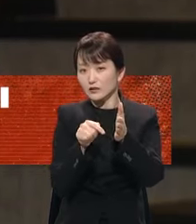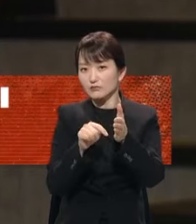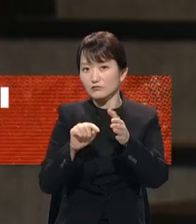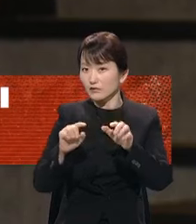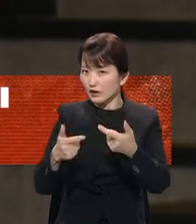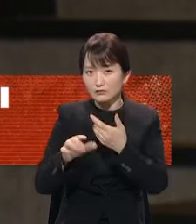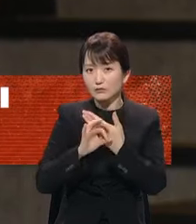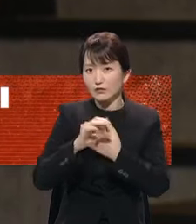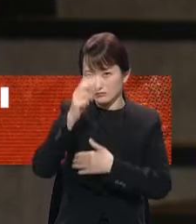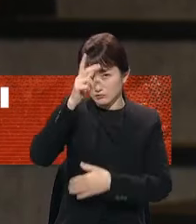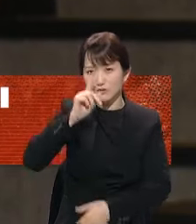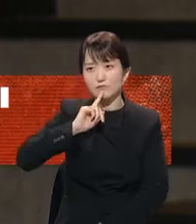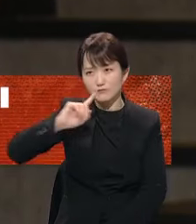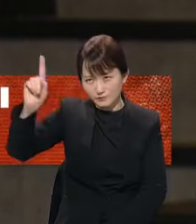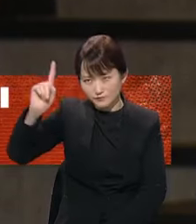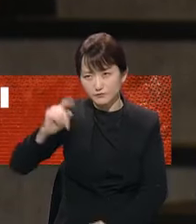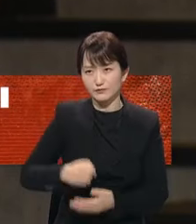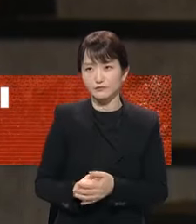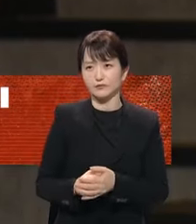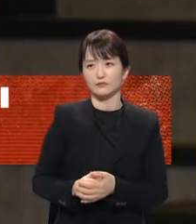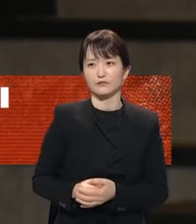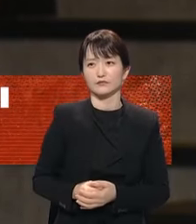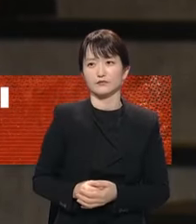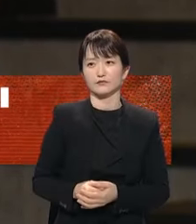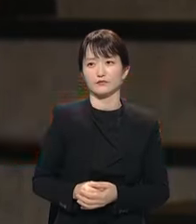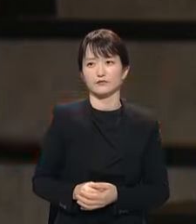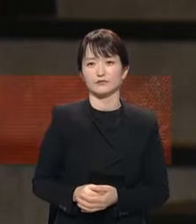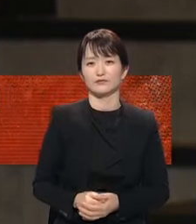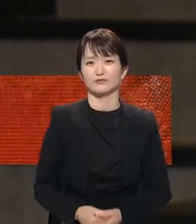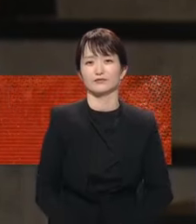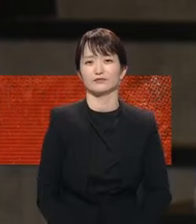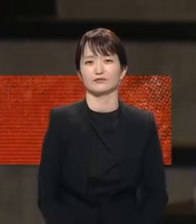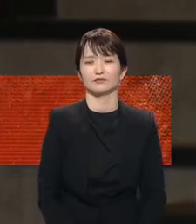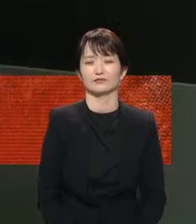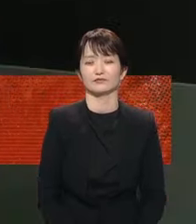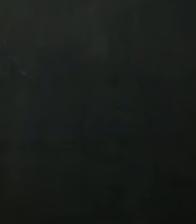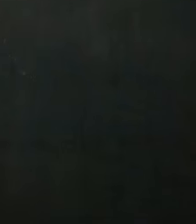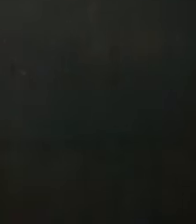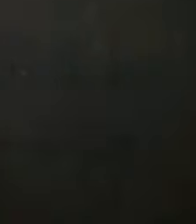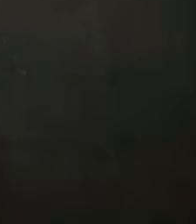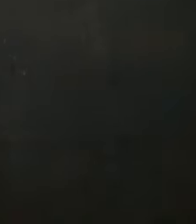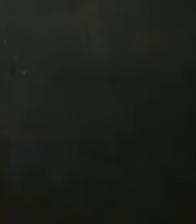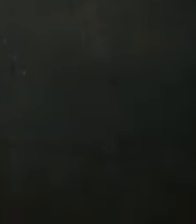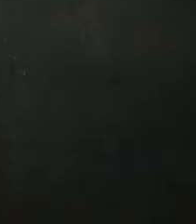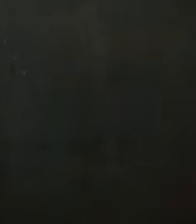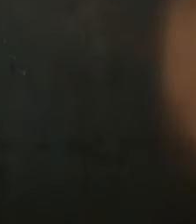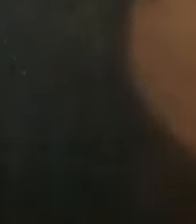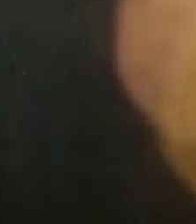신고하겠다라고 철저하게 이제 예방하기로 얘기를 했습니다. 그렇군요. 알겠습니다.